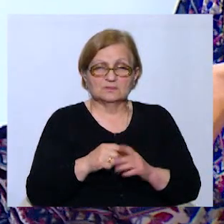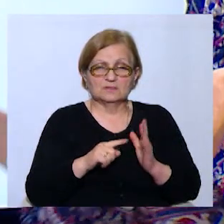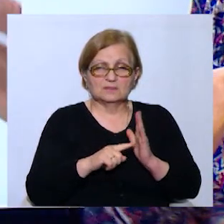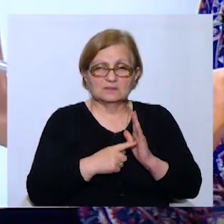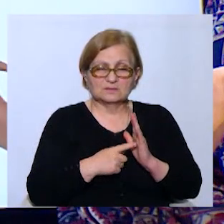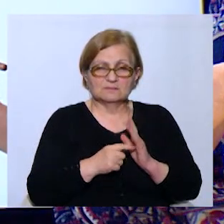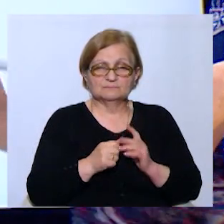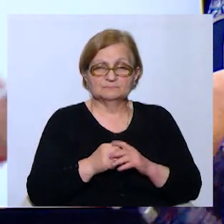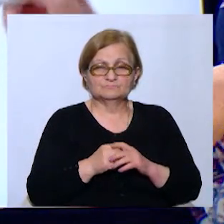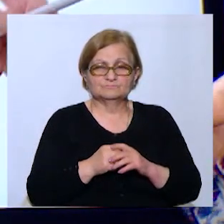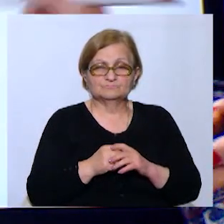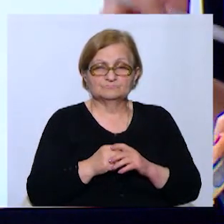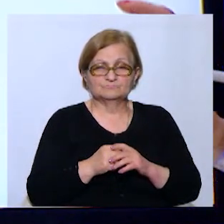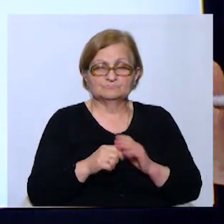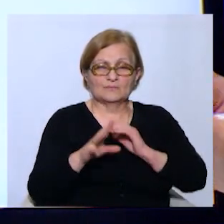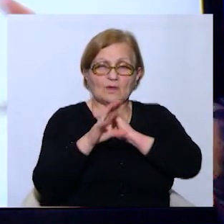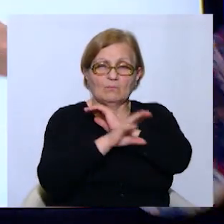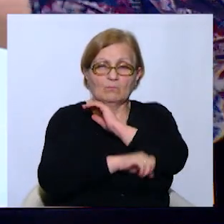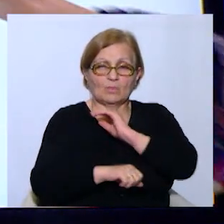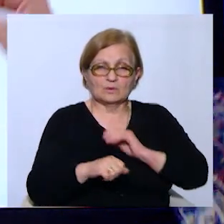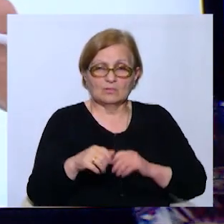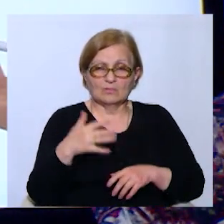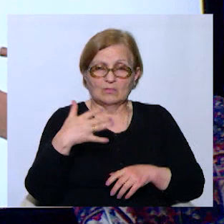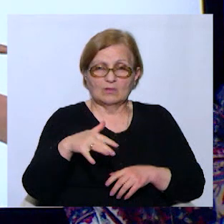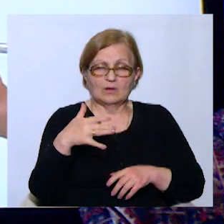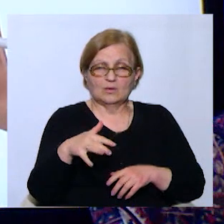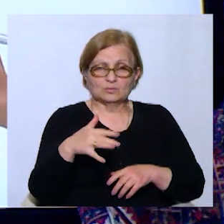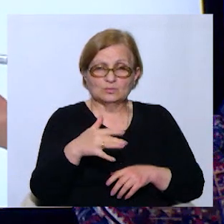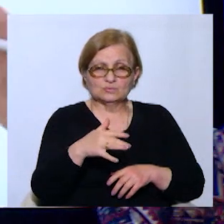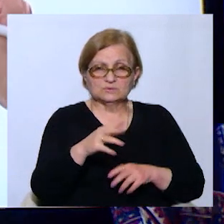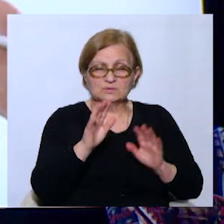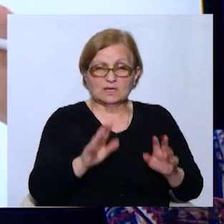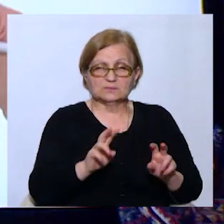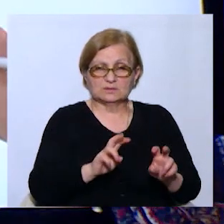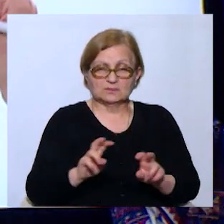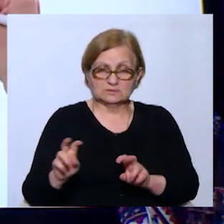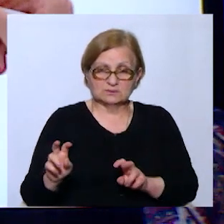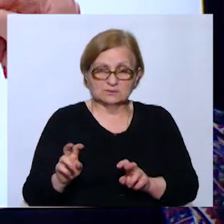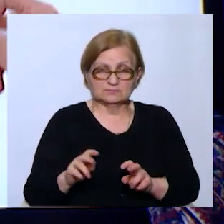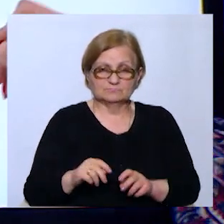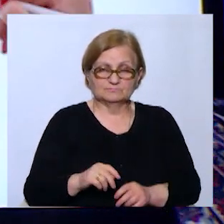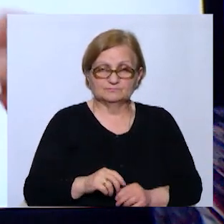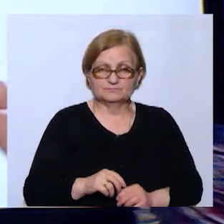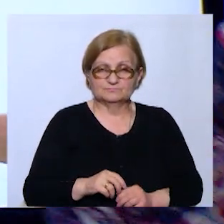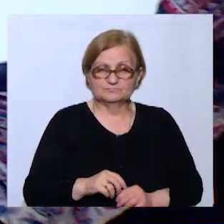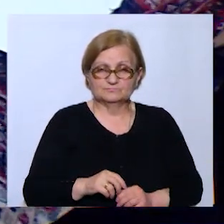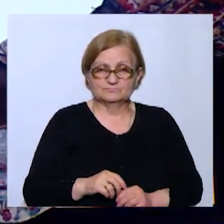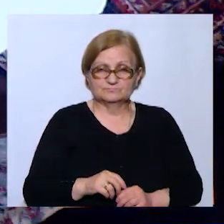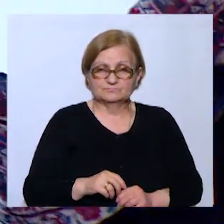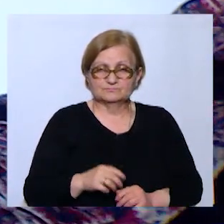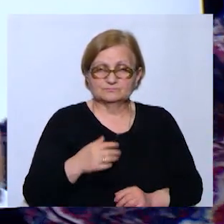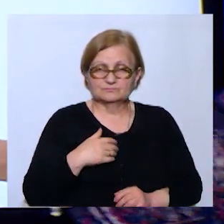გავამრავლე x-ი და ბოლო რიგში არის რამდენი ადგილი? 50. მივუმატე 50. და